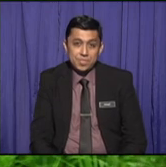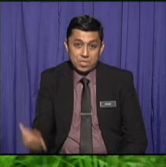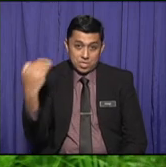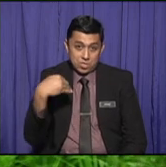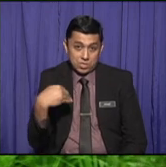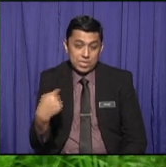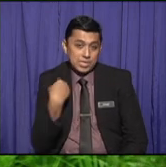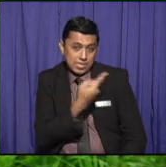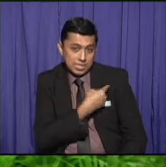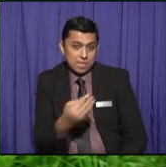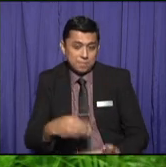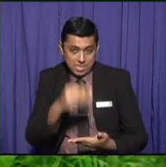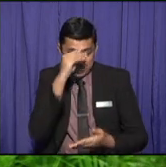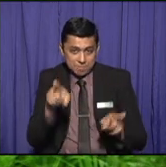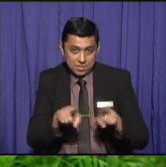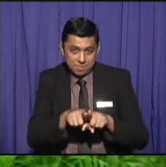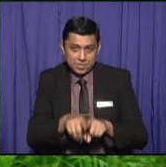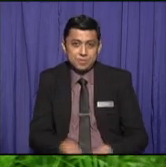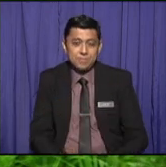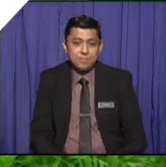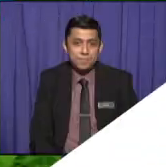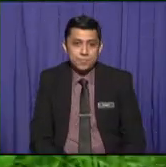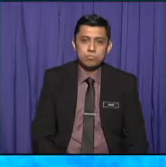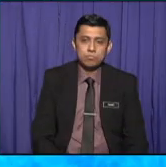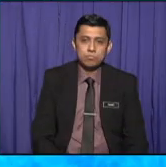Ayuh, jom kita belajar bersama.